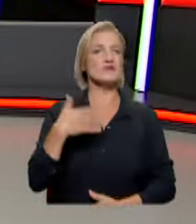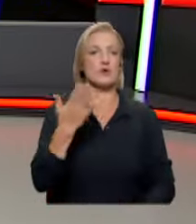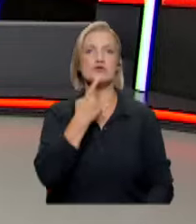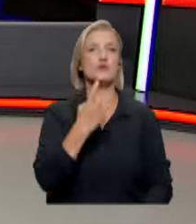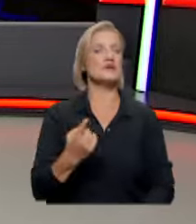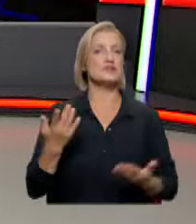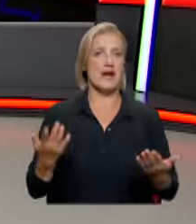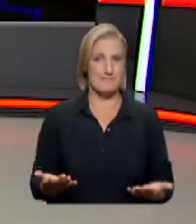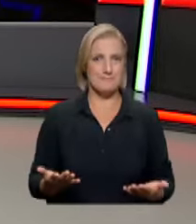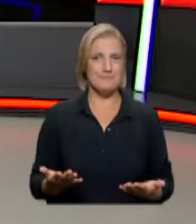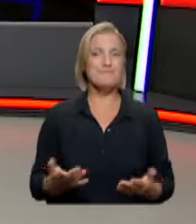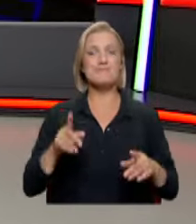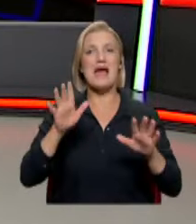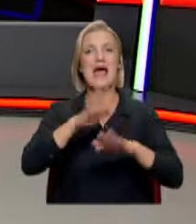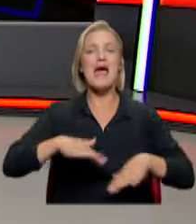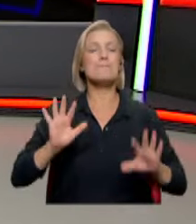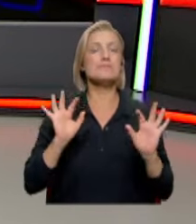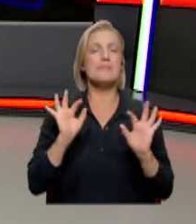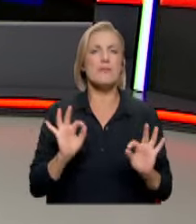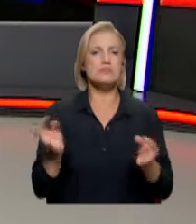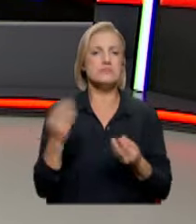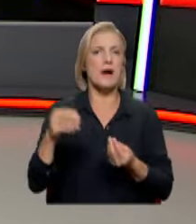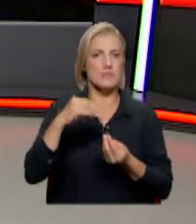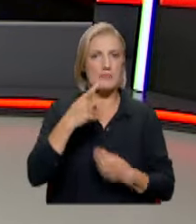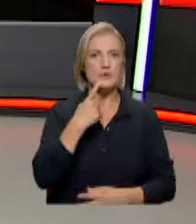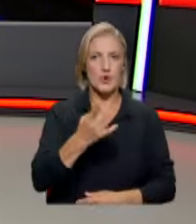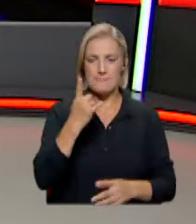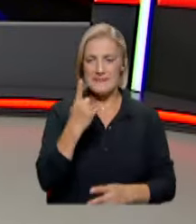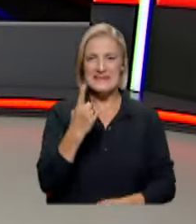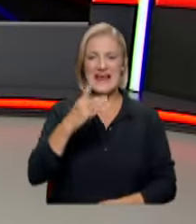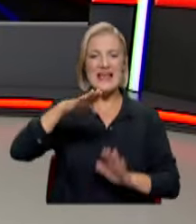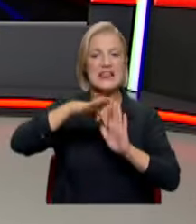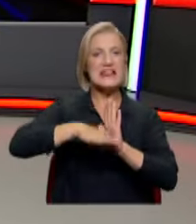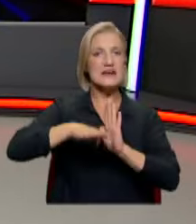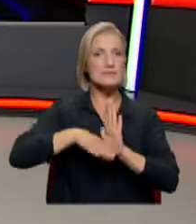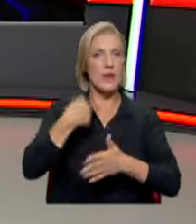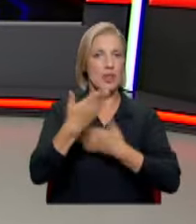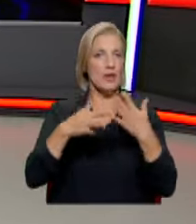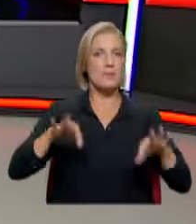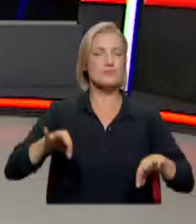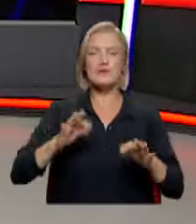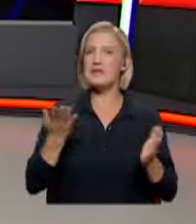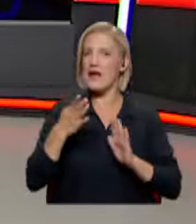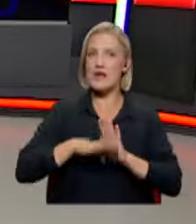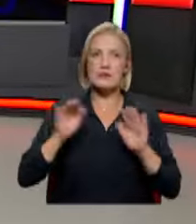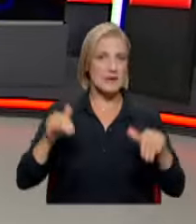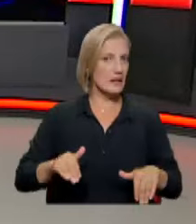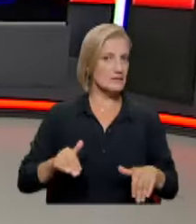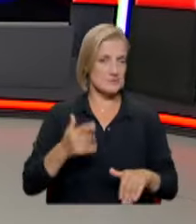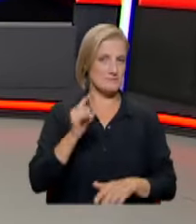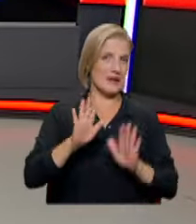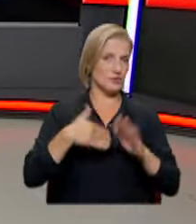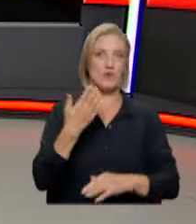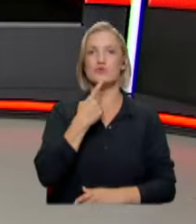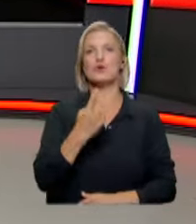söyleyeceğim zaten. Şimdi hep zam diyoruz ya. Bir de indirimden bahsedeceğim bugün. Neye indirim geldi?